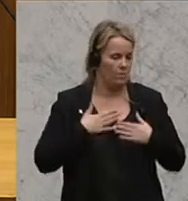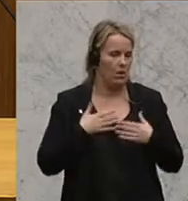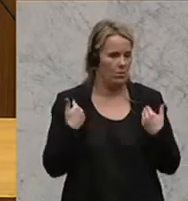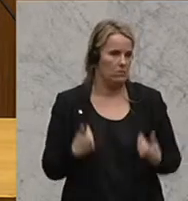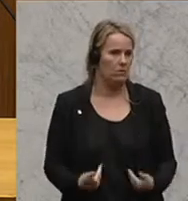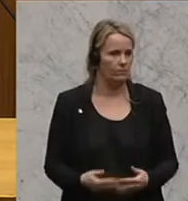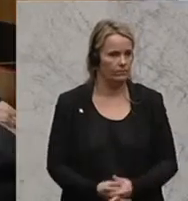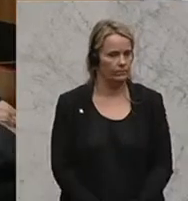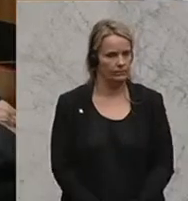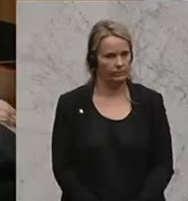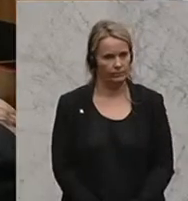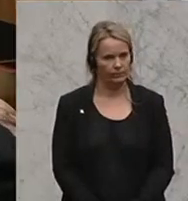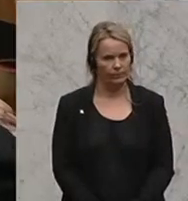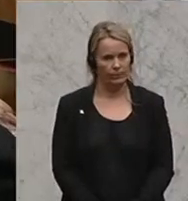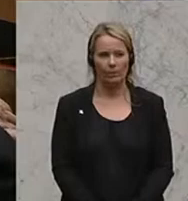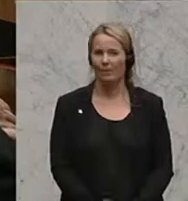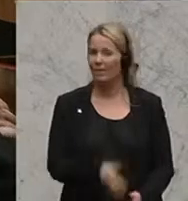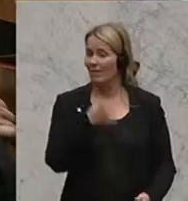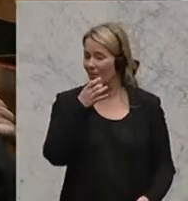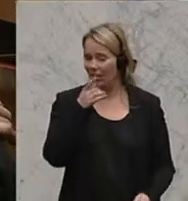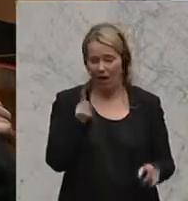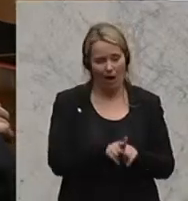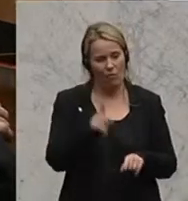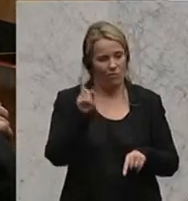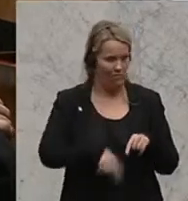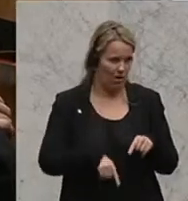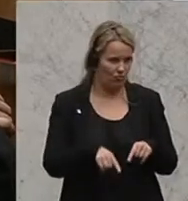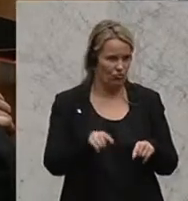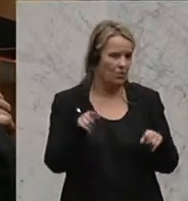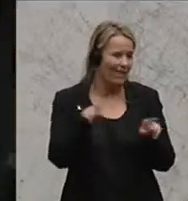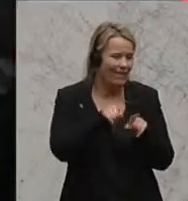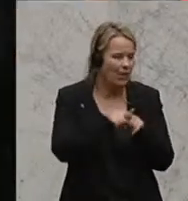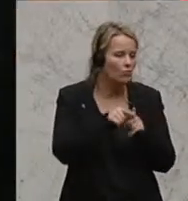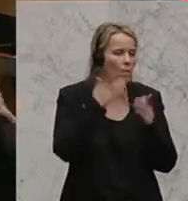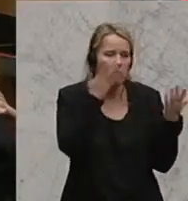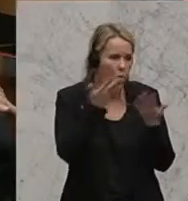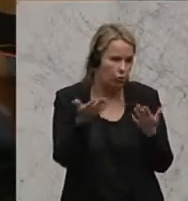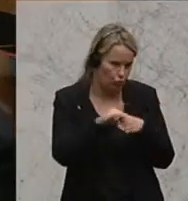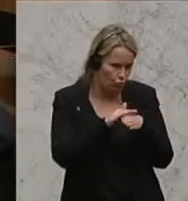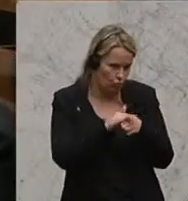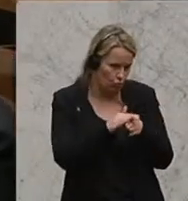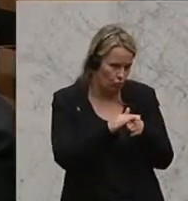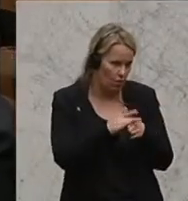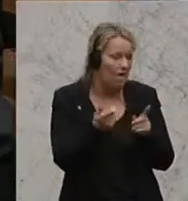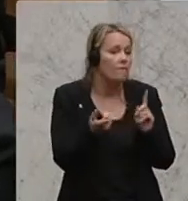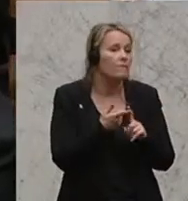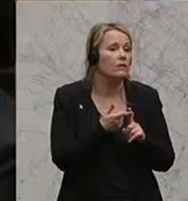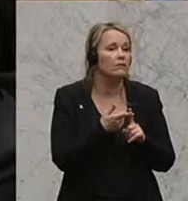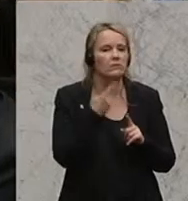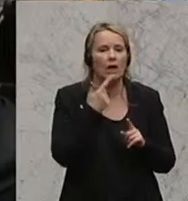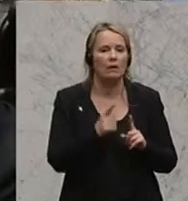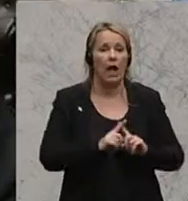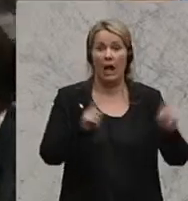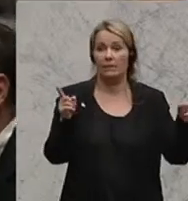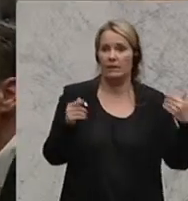meine Hand ins Feuer. Genauso falsch und genauso blöd, Entschuldigung, wenn ich das so sagen darf, wäre es, das Gegenteil